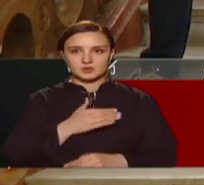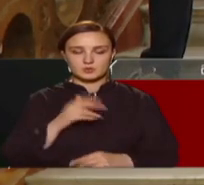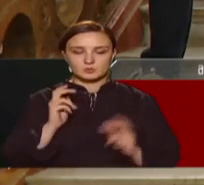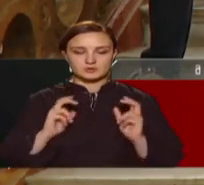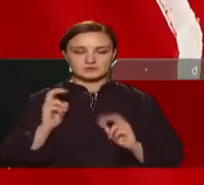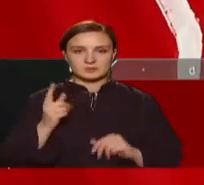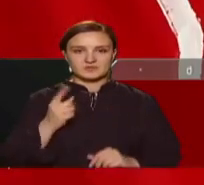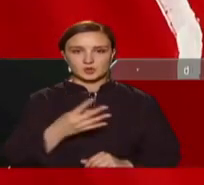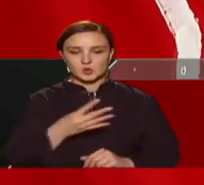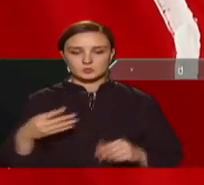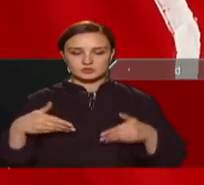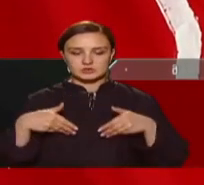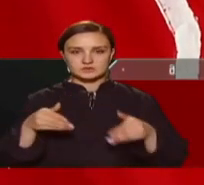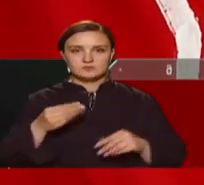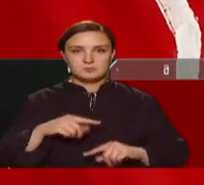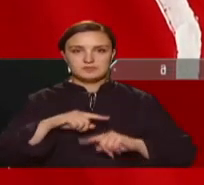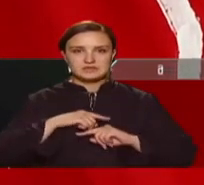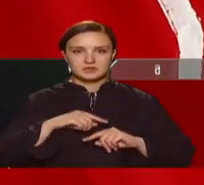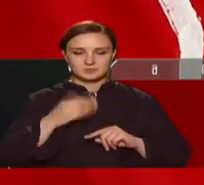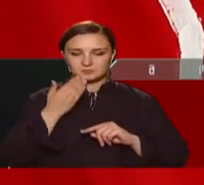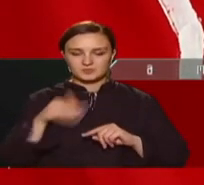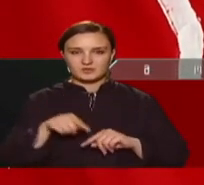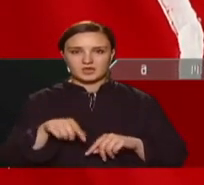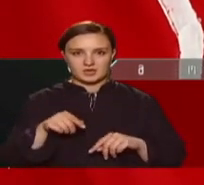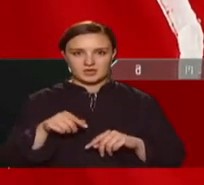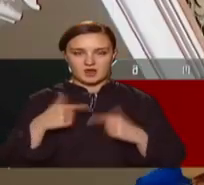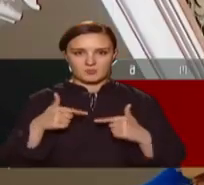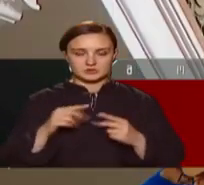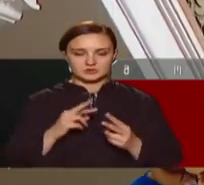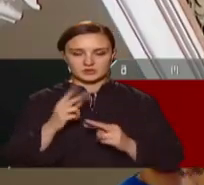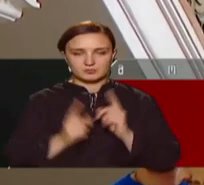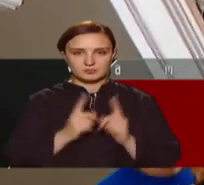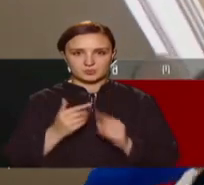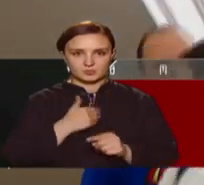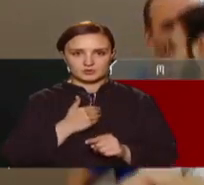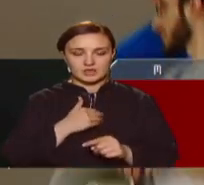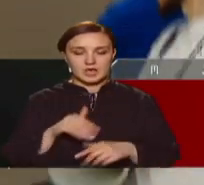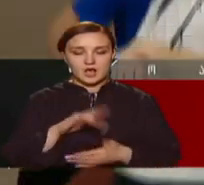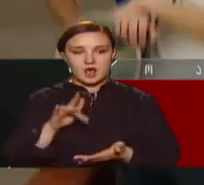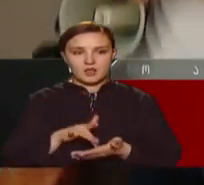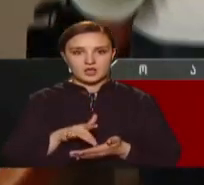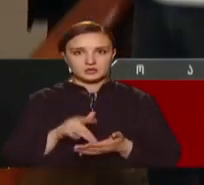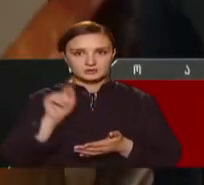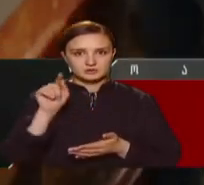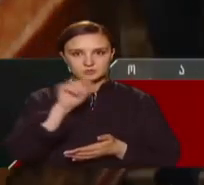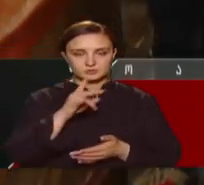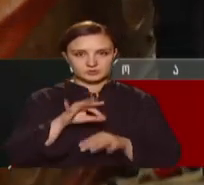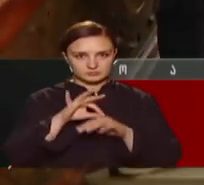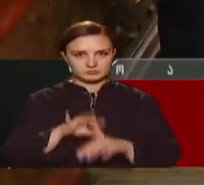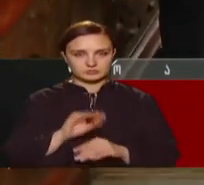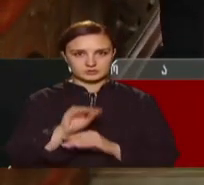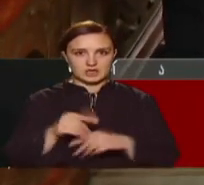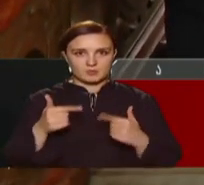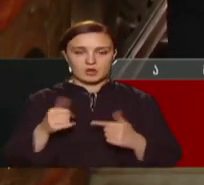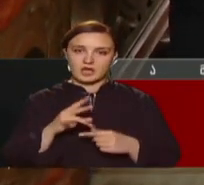პირველი კორპუსის დერეფნებში ისინი ფინალური გამოცდების ფორმატის ცვლილებას, კონკრეტულად კი დიდ ქალაქებში საგამოცდო ცენტრების დამატებას ან